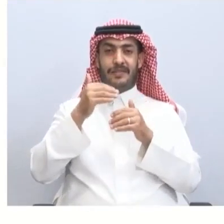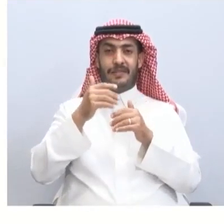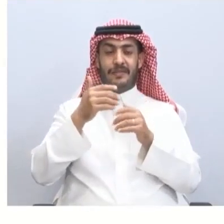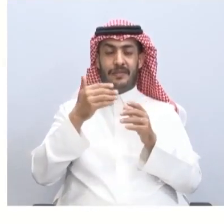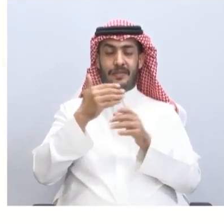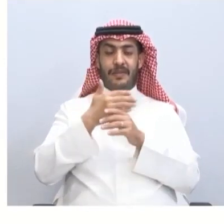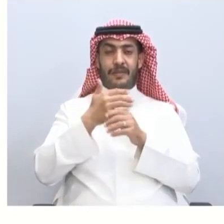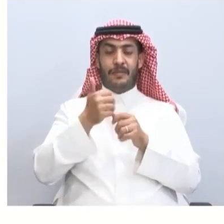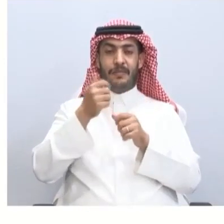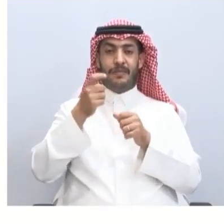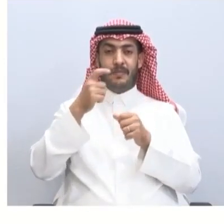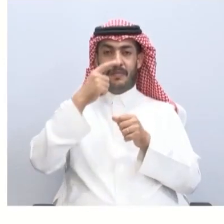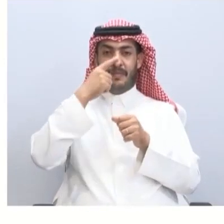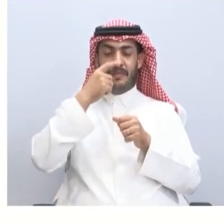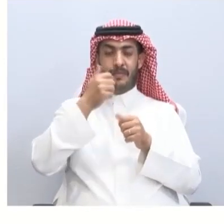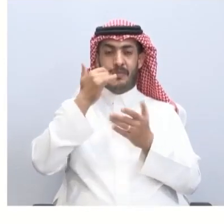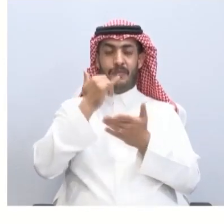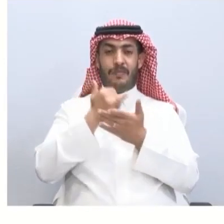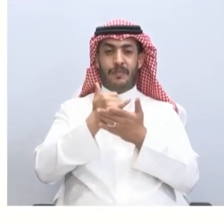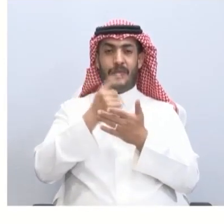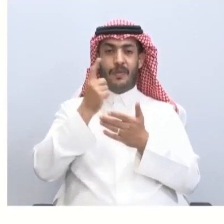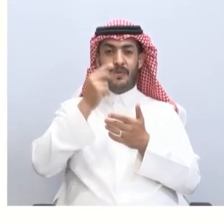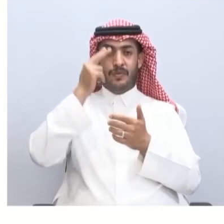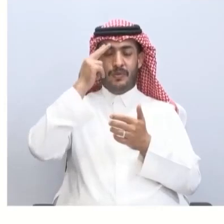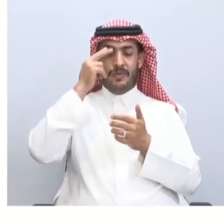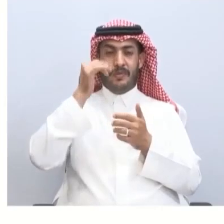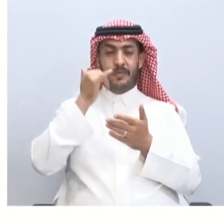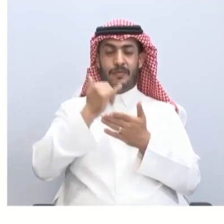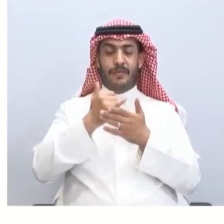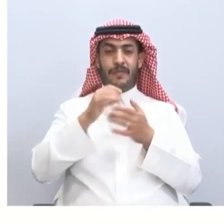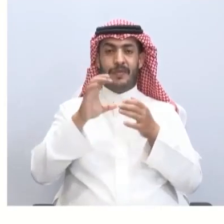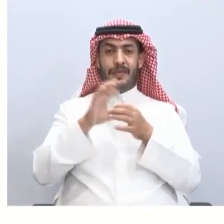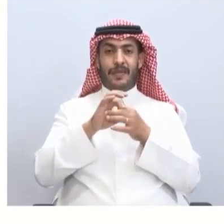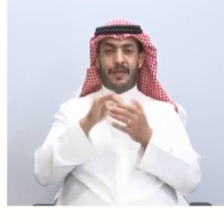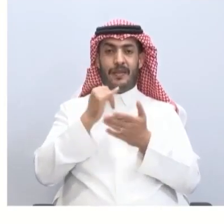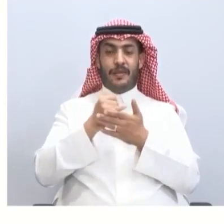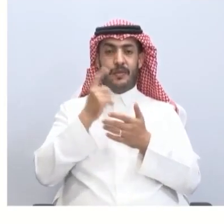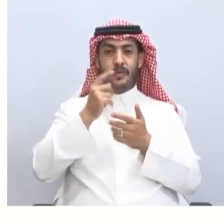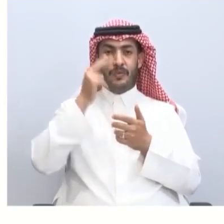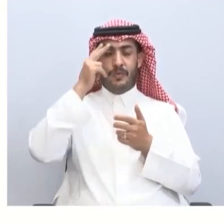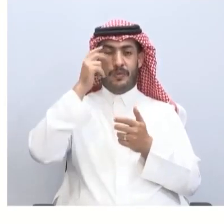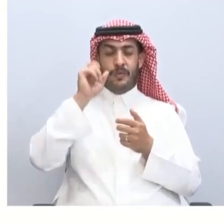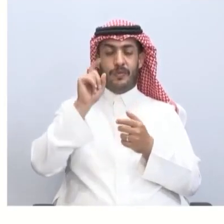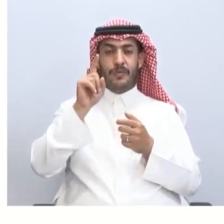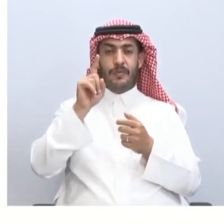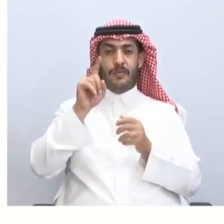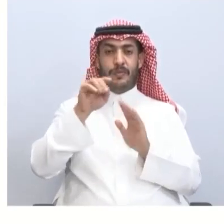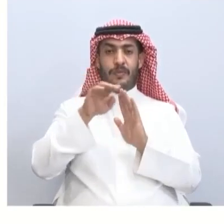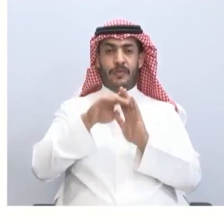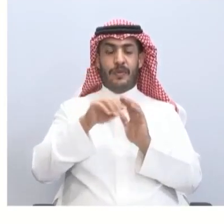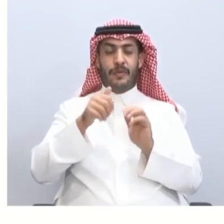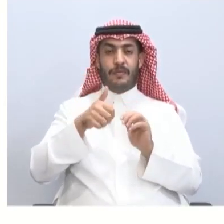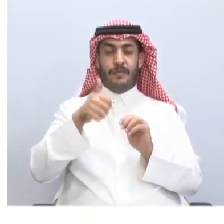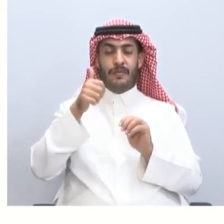ودخل طواعيه تحت حكم الدوله او دخل او ابرم اتفاقا تحت حكم الدوله السعوديه الاولى على ان